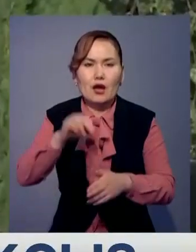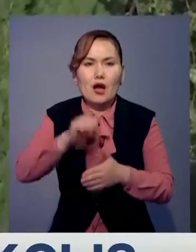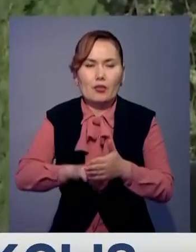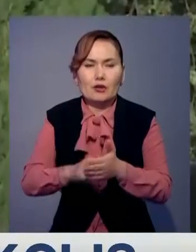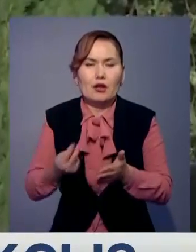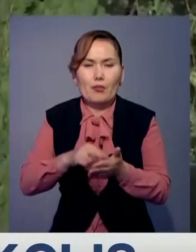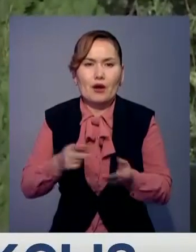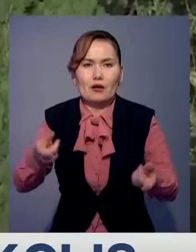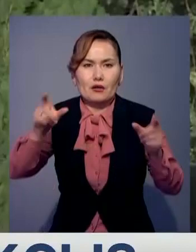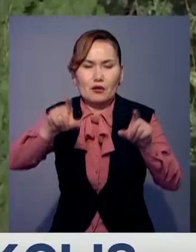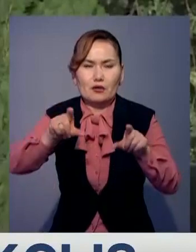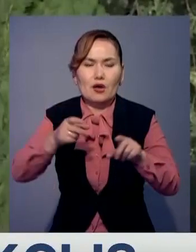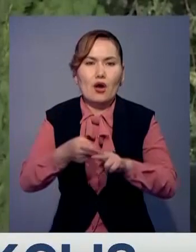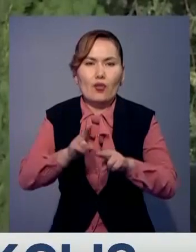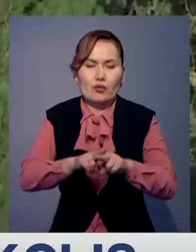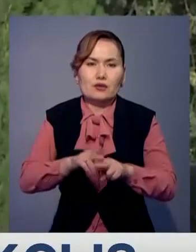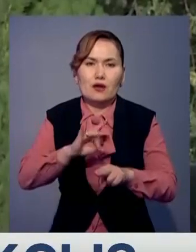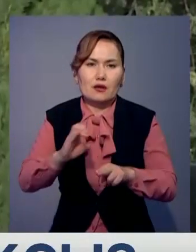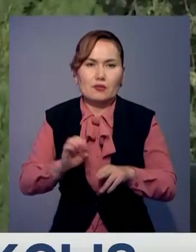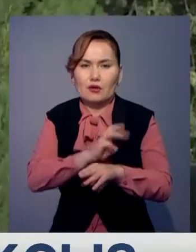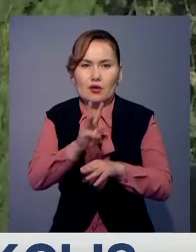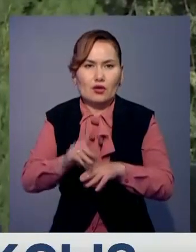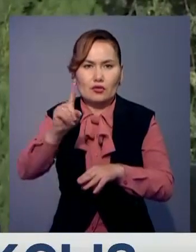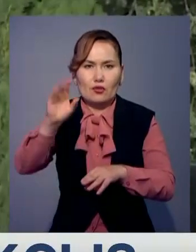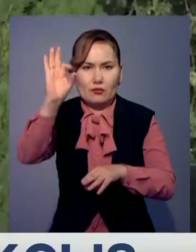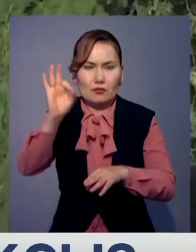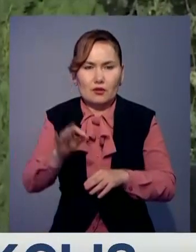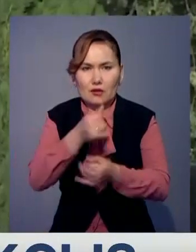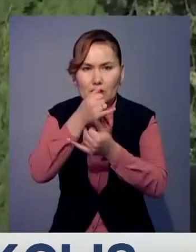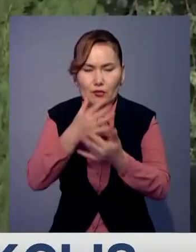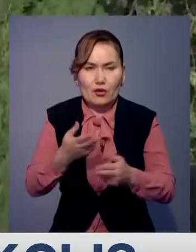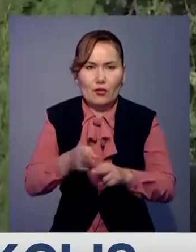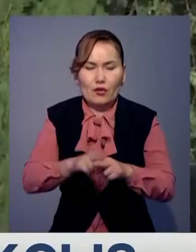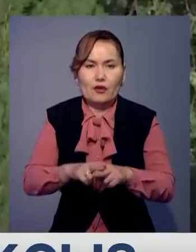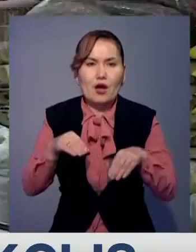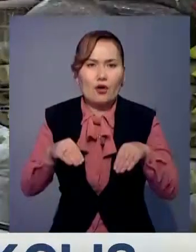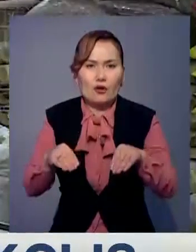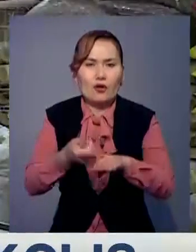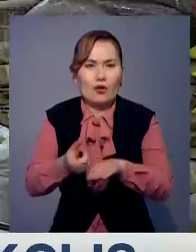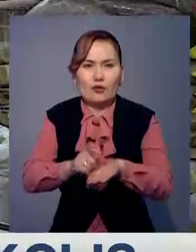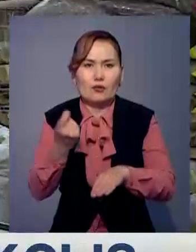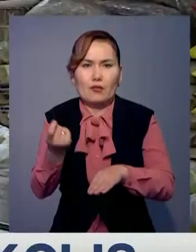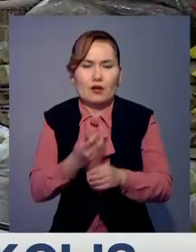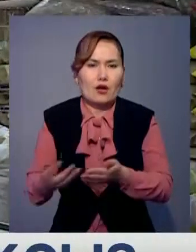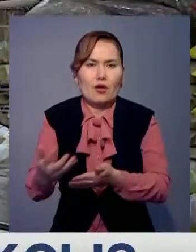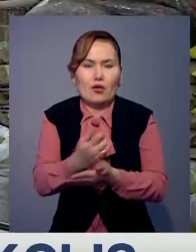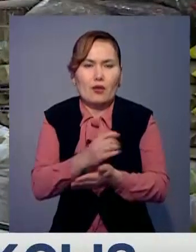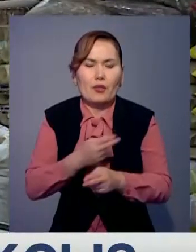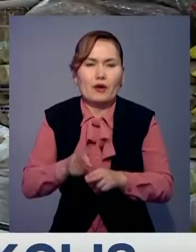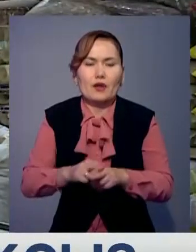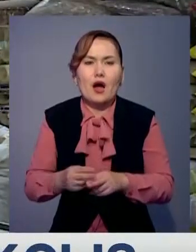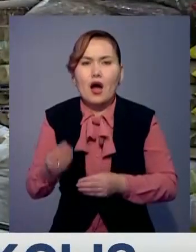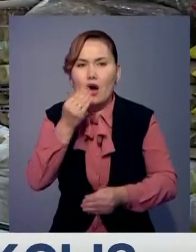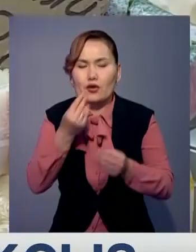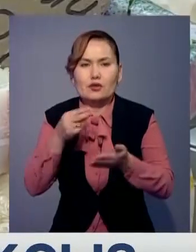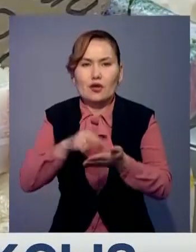алайда түгел күрішті тұрақтандырамыз деп айта алмаймыз. Біздің тұрақтандыру қорының оған мүмкіндігі шектеулі. Азық-түлік бағасы құбылса, іске